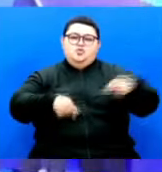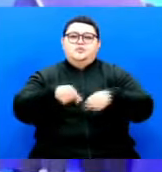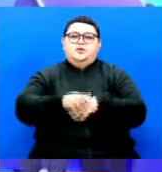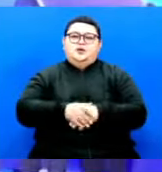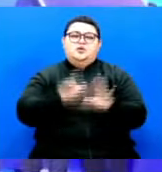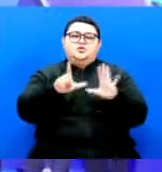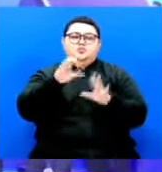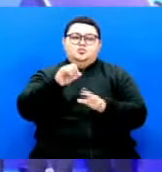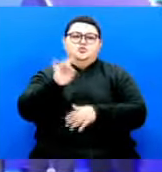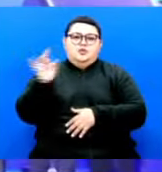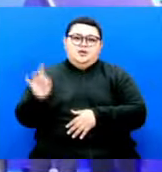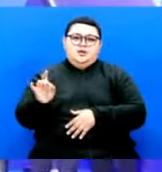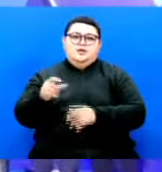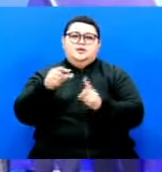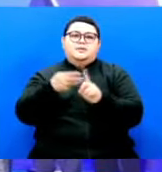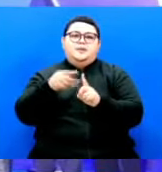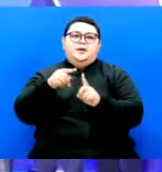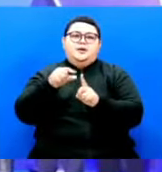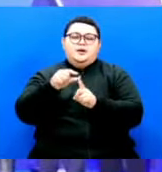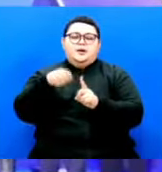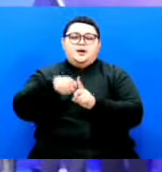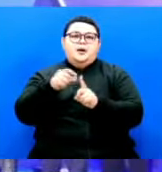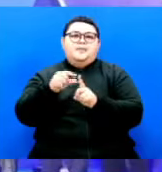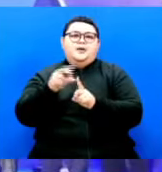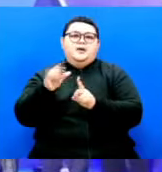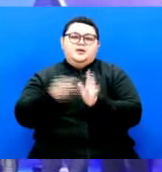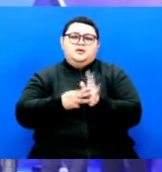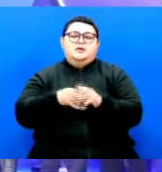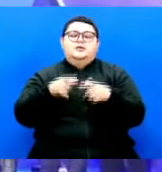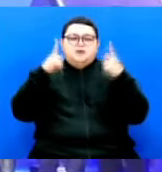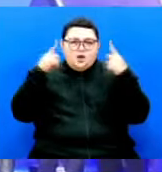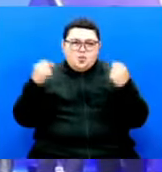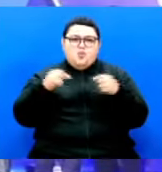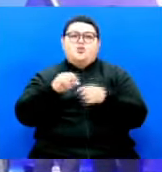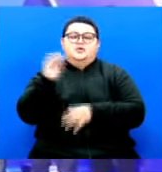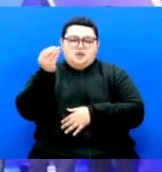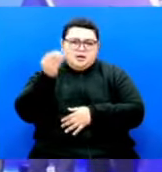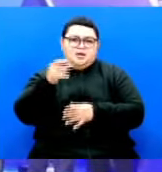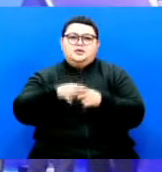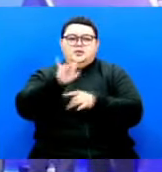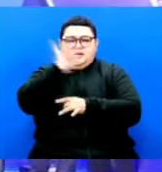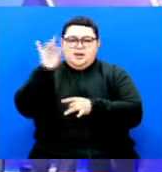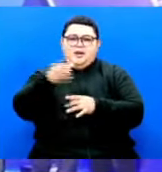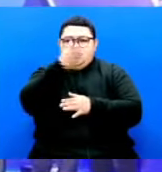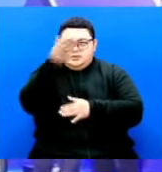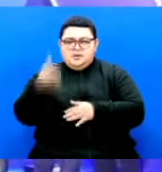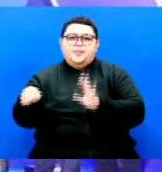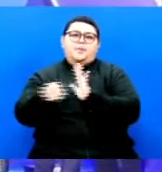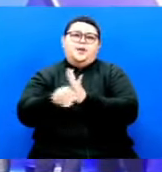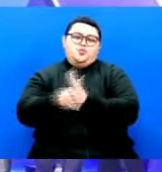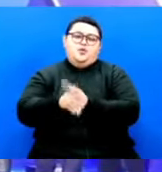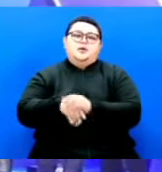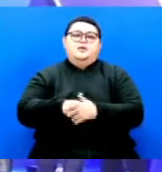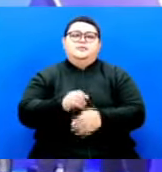unit lainnya akan diserahkan ke BKPR MI Banten, Jakarta, Jawa, Sulawesi, Kalimantan, Papua, Papua Barat, dan Maluku